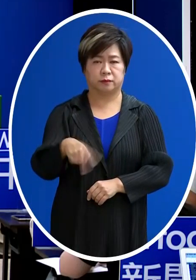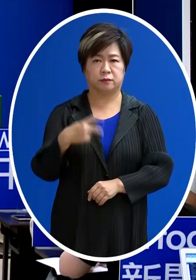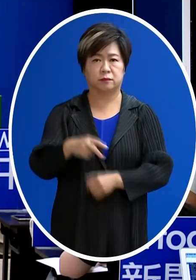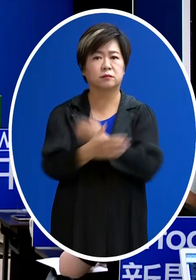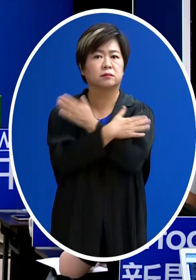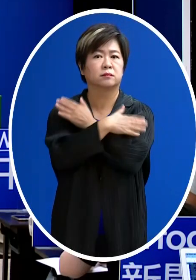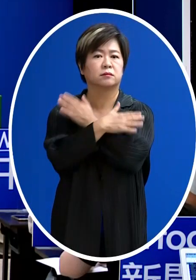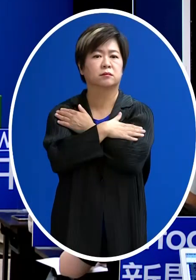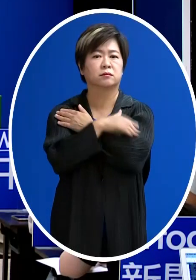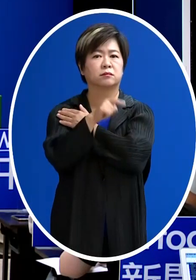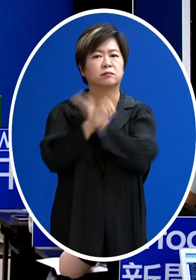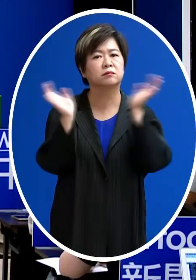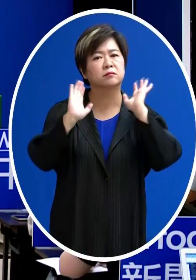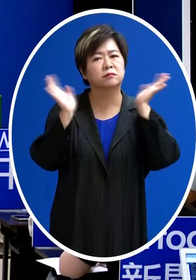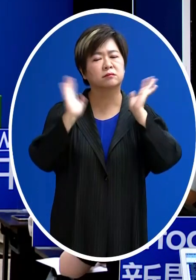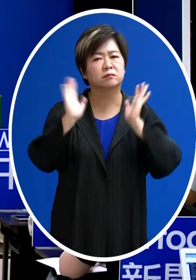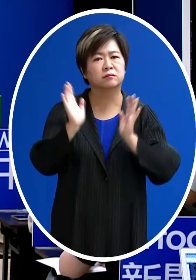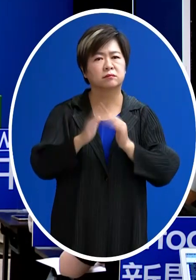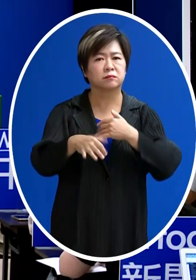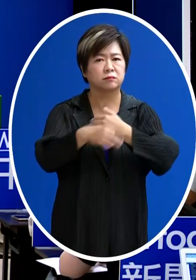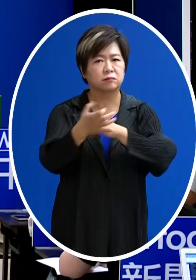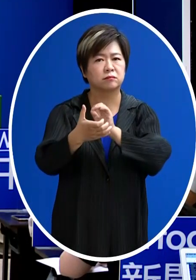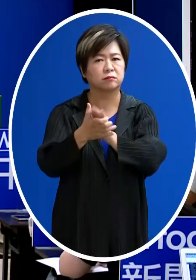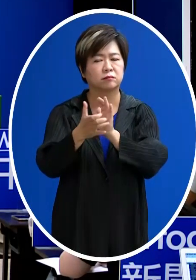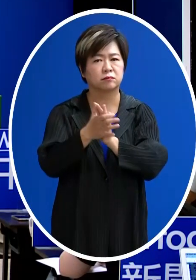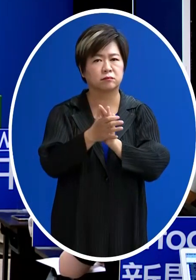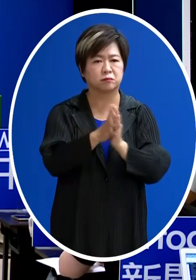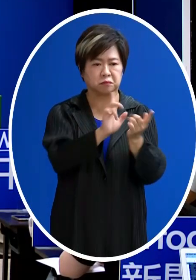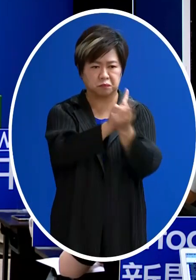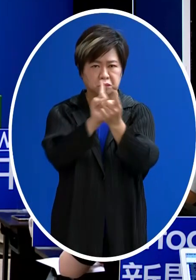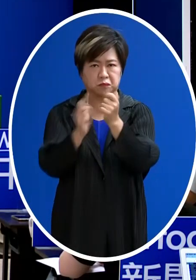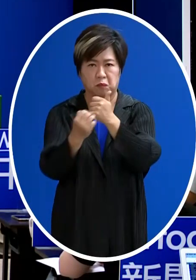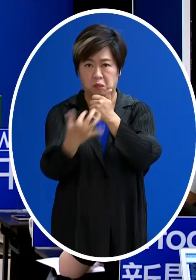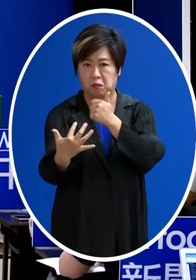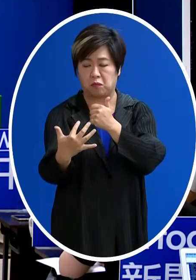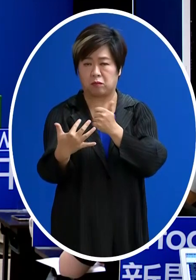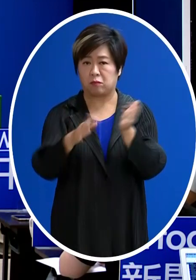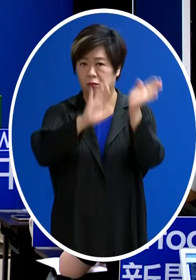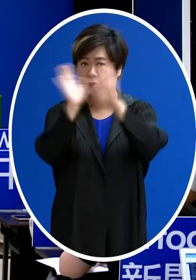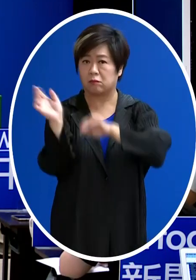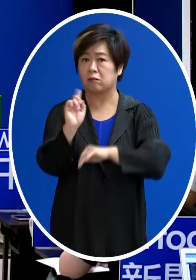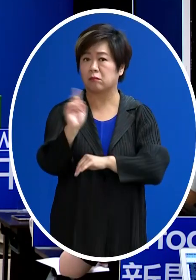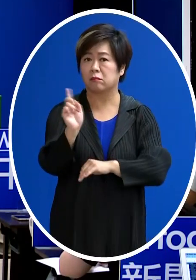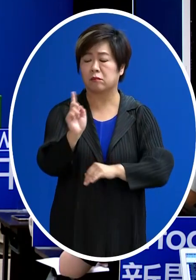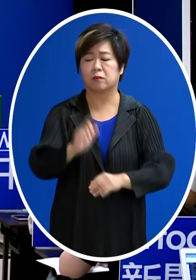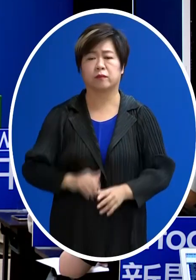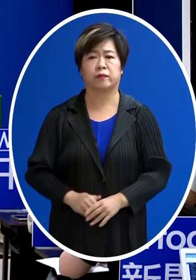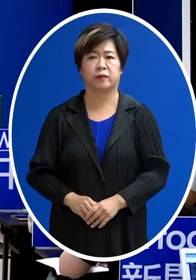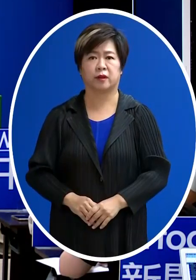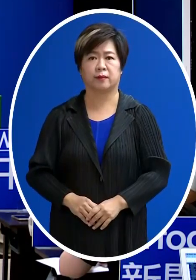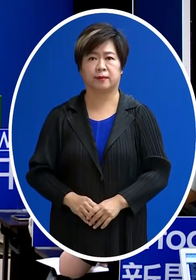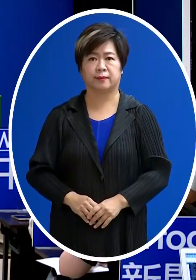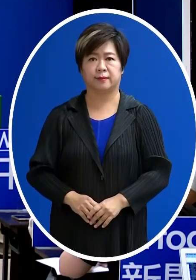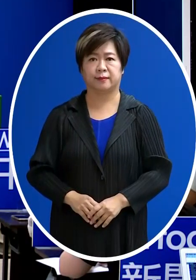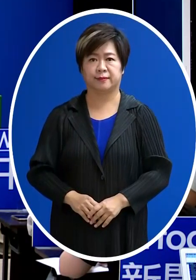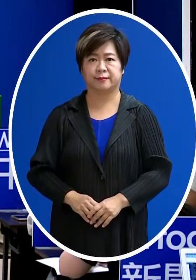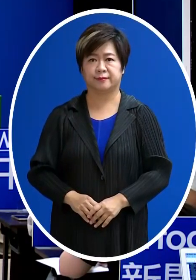幼儿园的小朋友他们的亲友或者是框列 有没有一个检验的结果，谢谢。